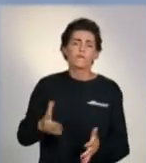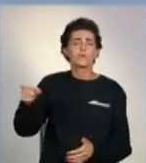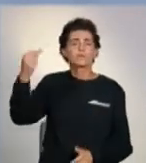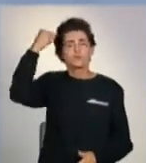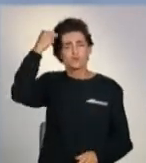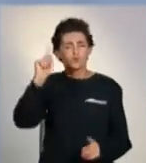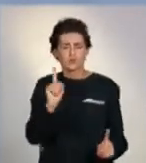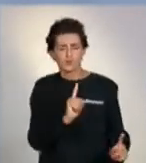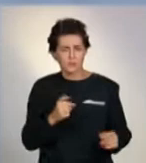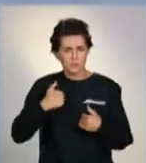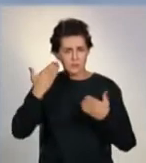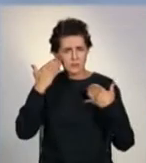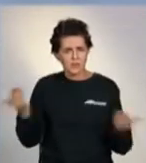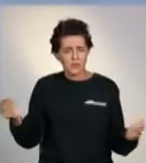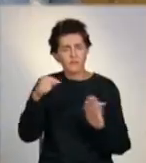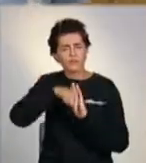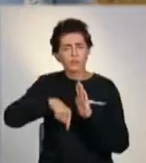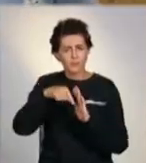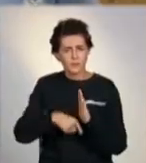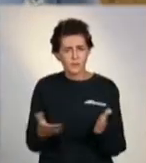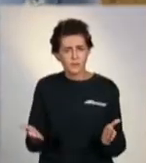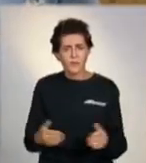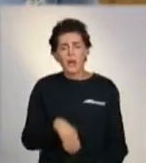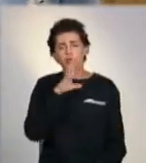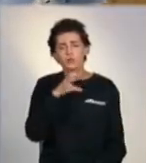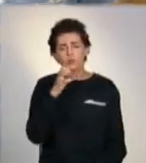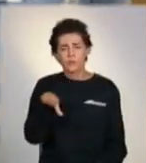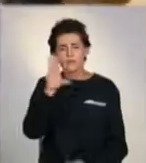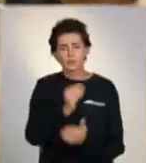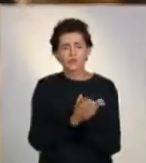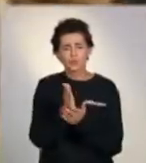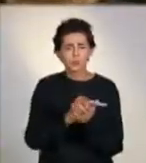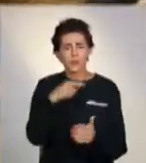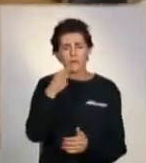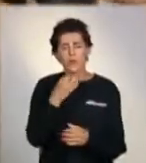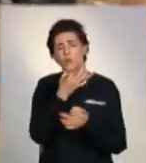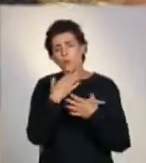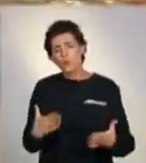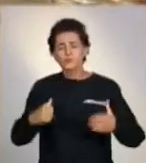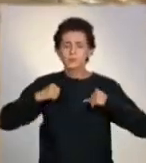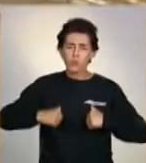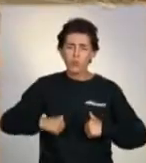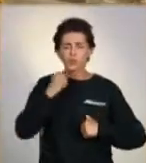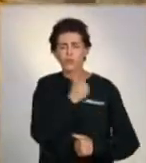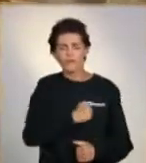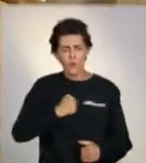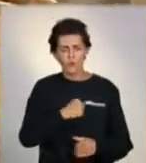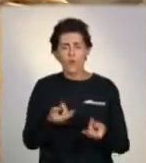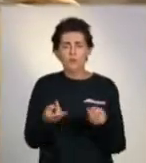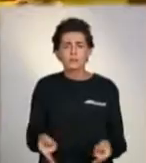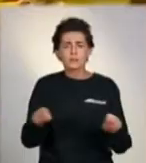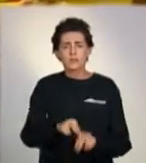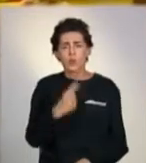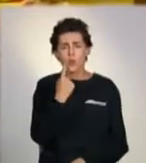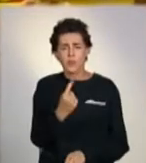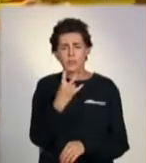є. Теж має місце. Кінологи попереджають, якою б спокійною не була тварина, залишати її одну